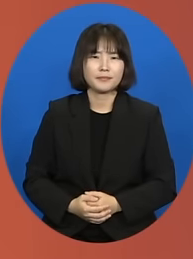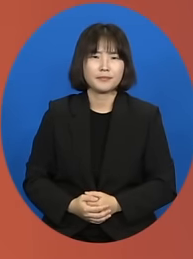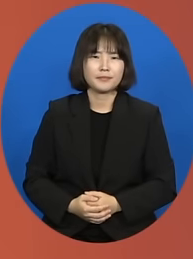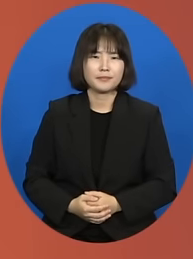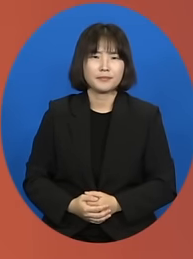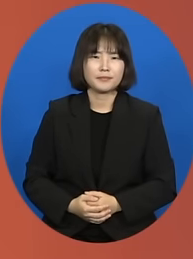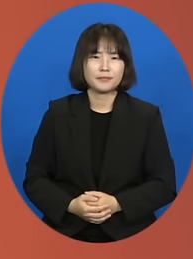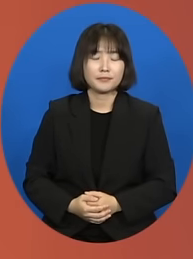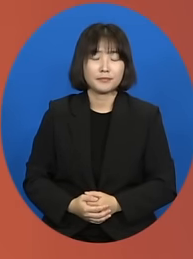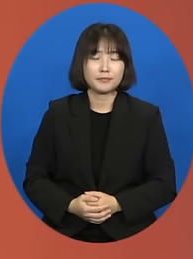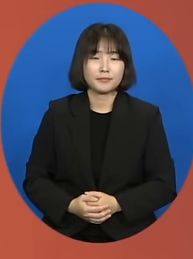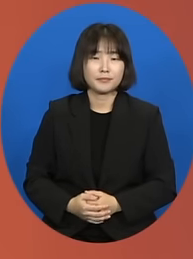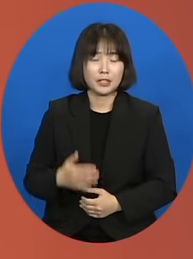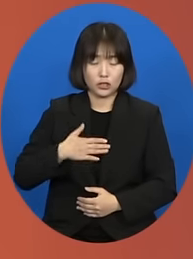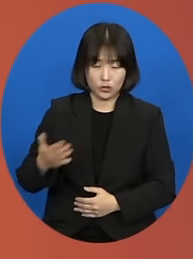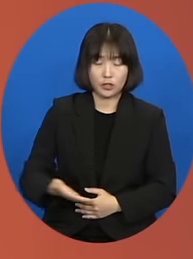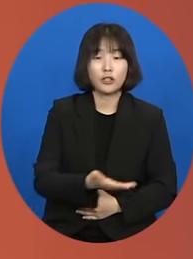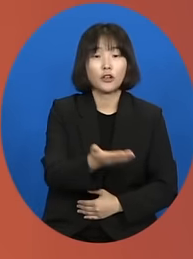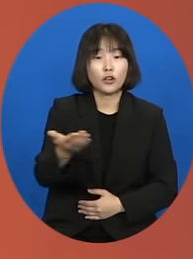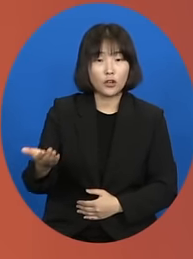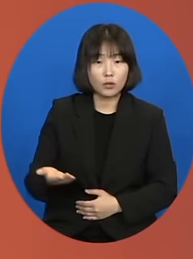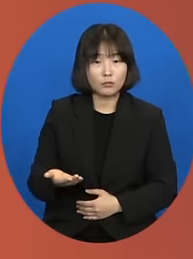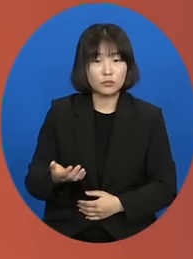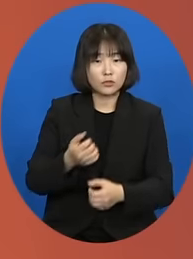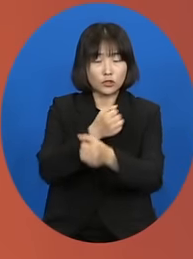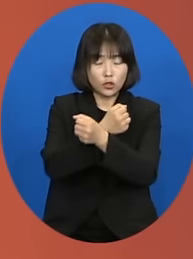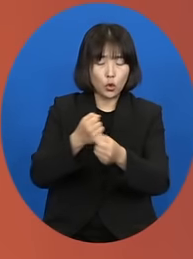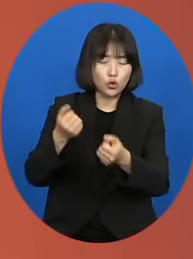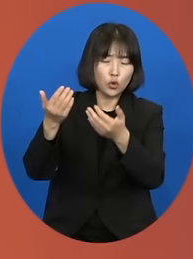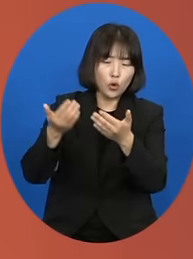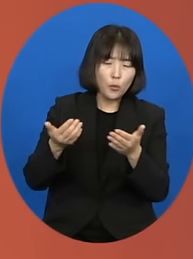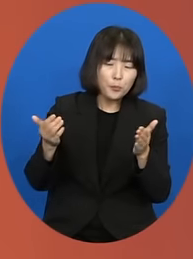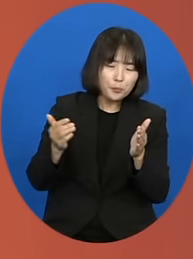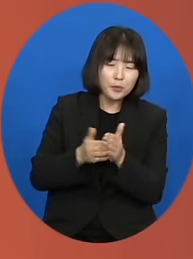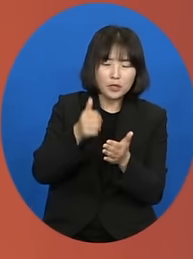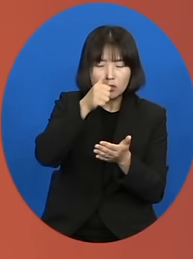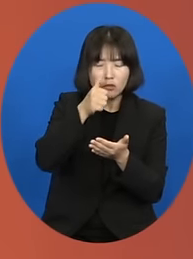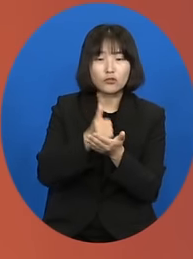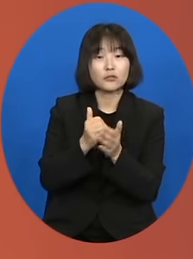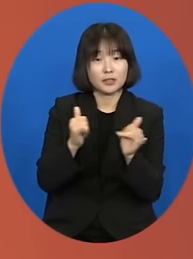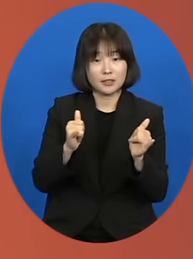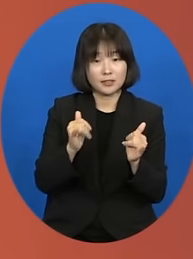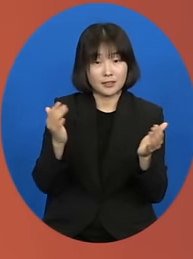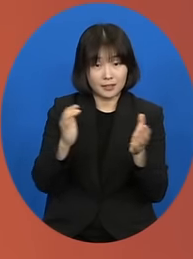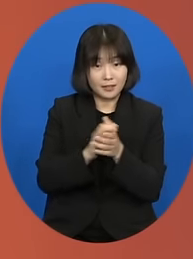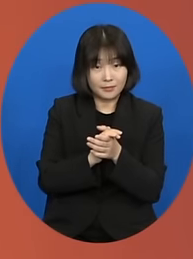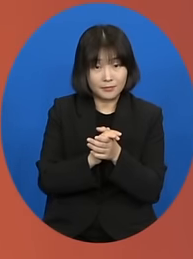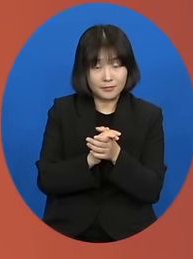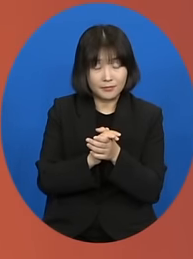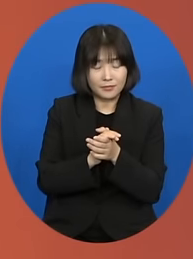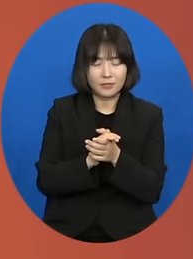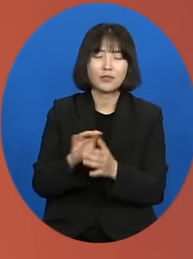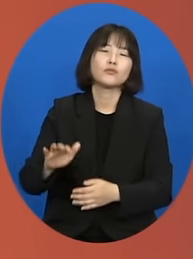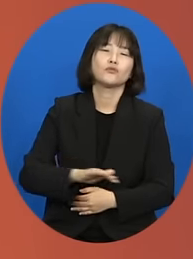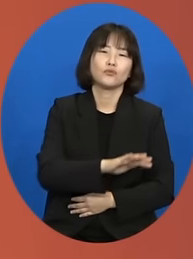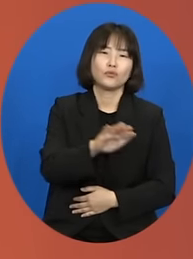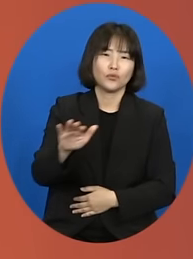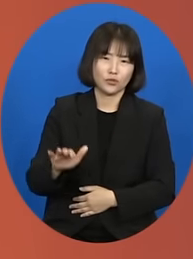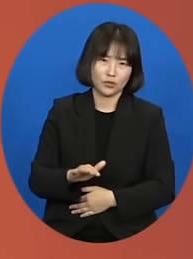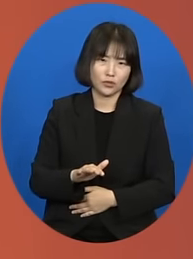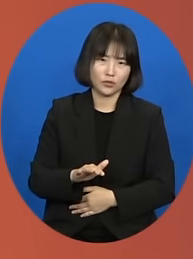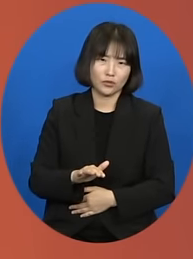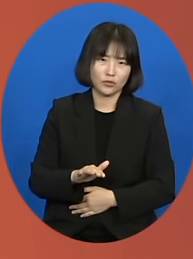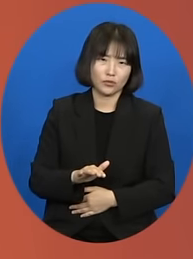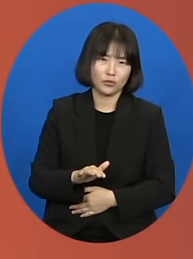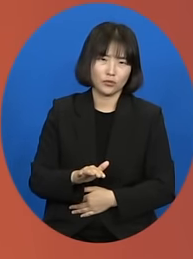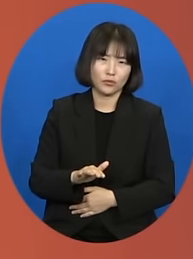여러분, 저와 여러분은 용서받은 죄인입니다. 아멘입니까? 그러면 우리도